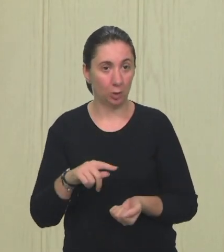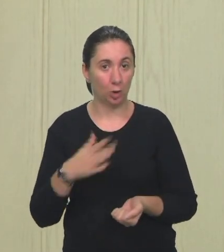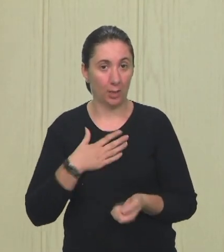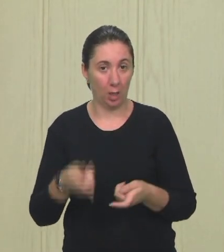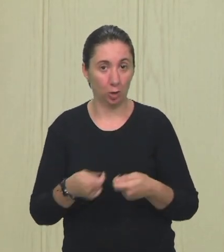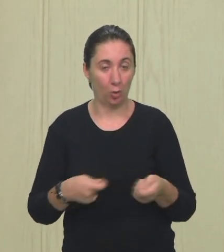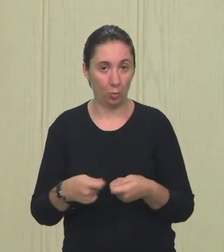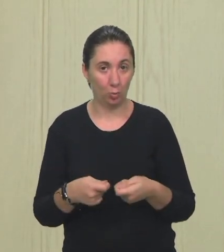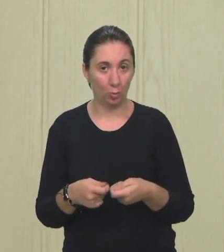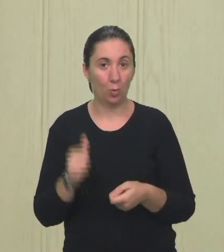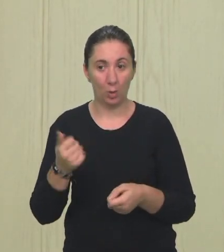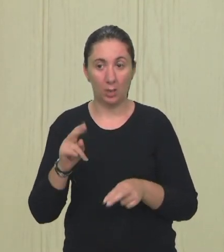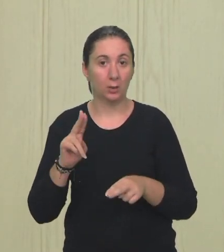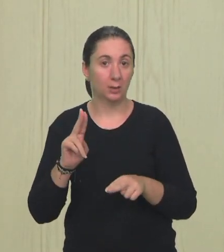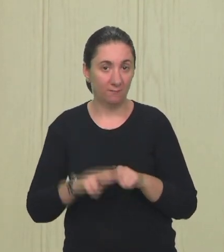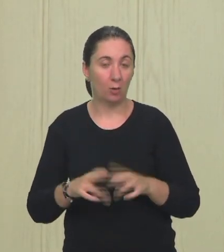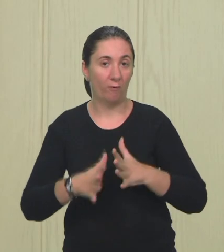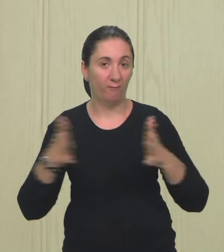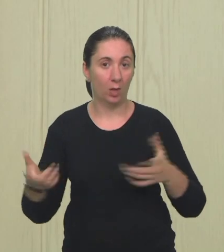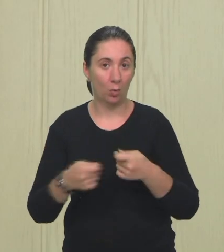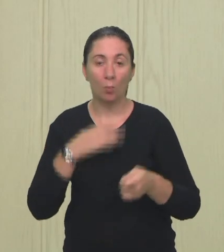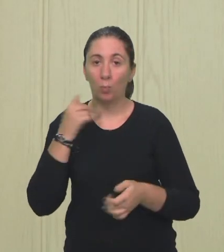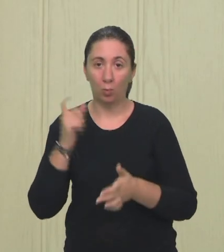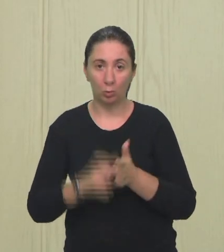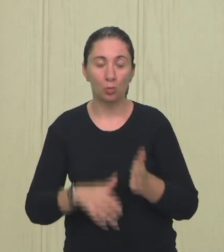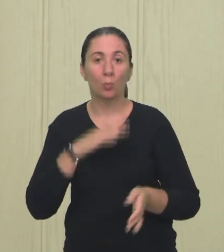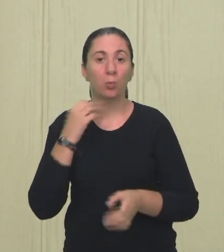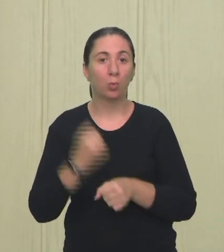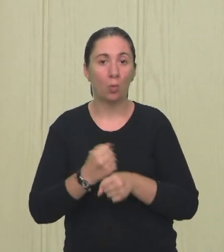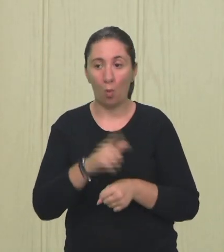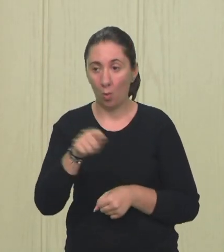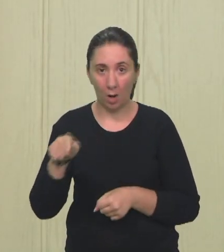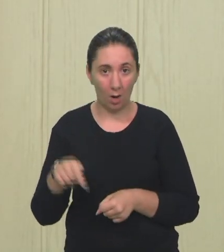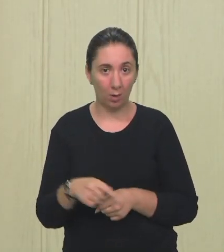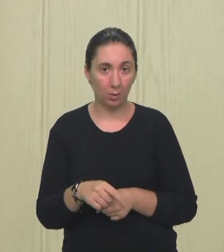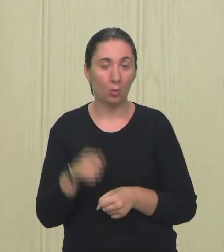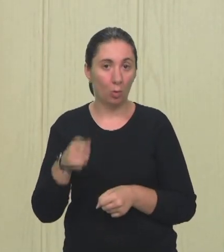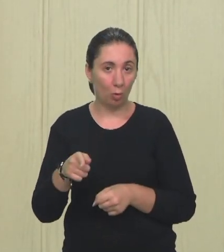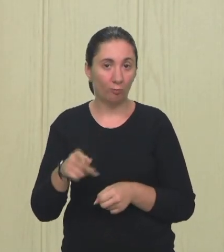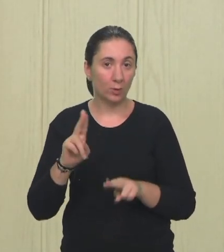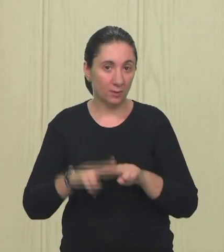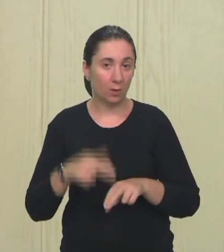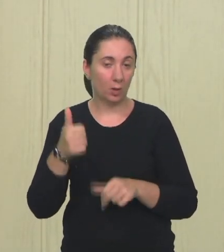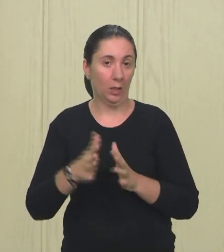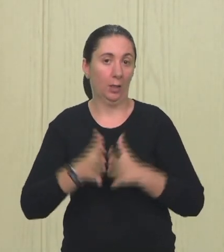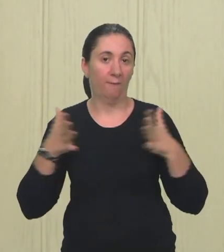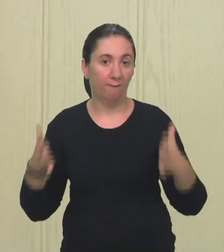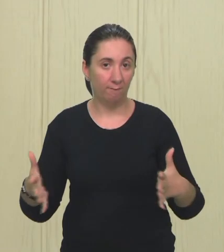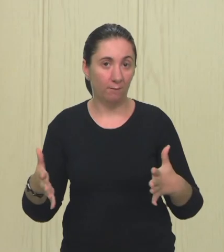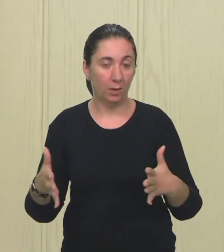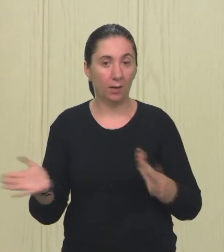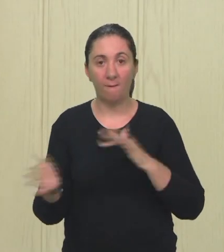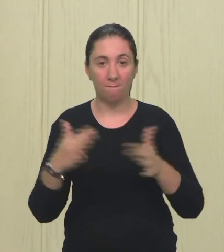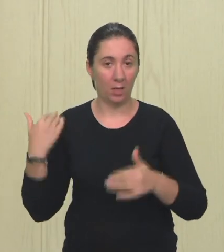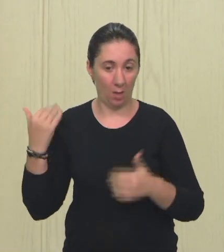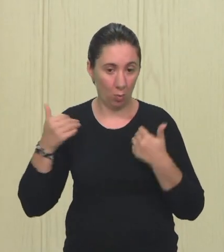Naša udruga je uistinu velika udruga sa puno članova, puno djelatnika i uistinu nam je ovo sad jedna veliki vjetar